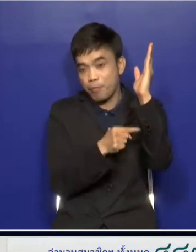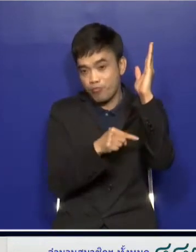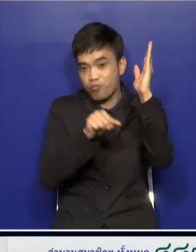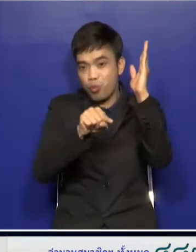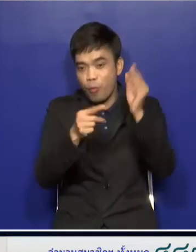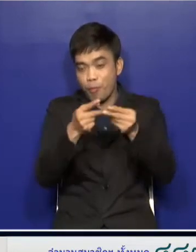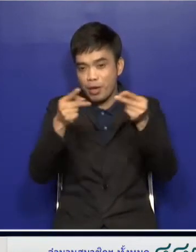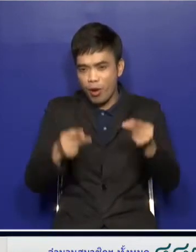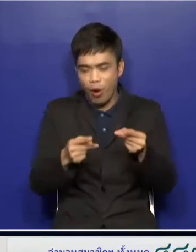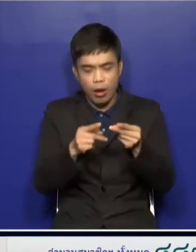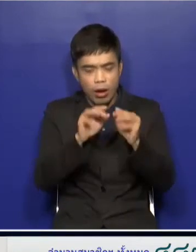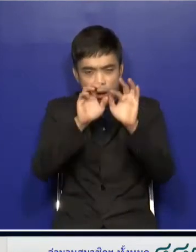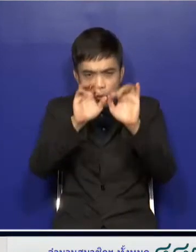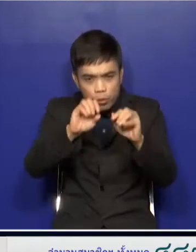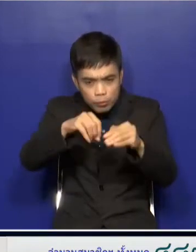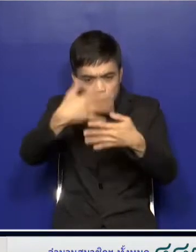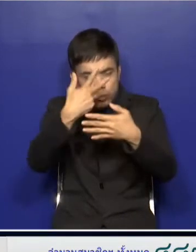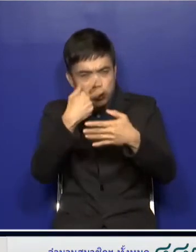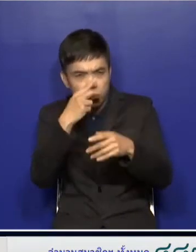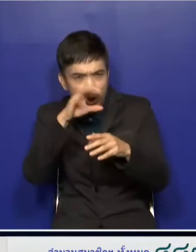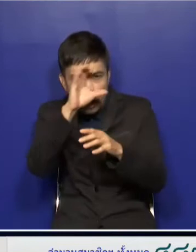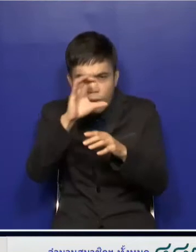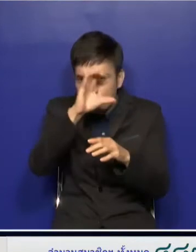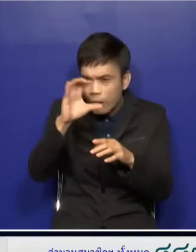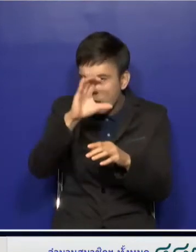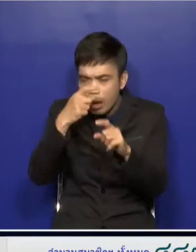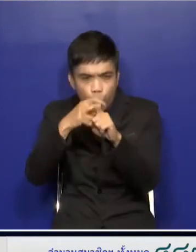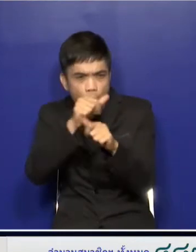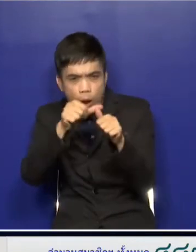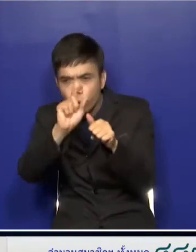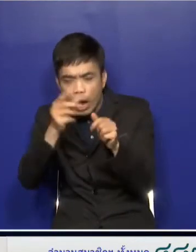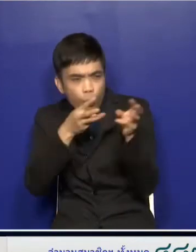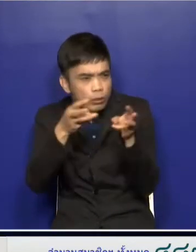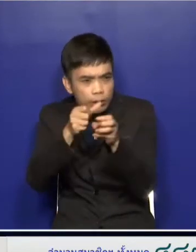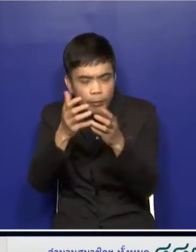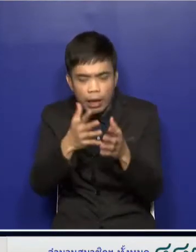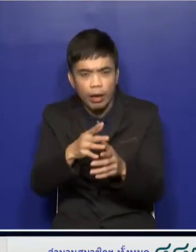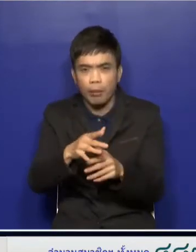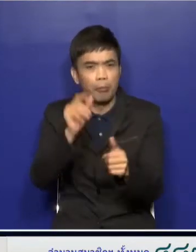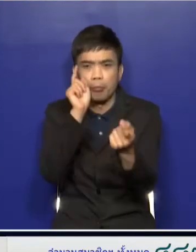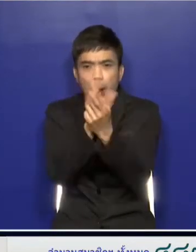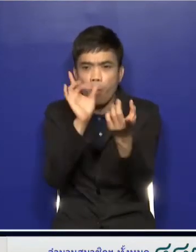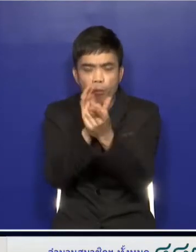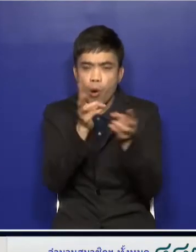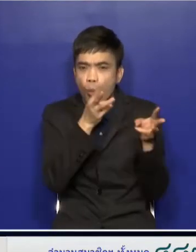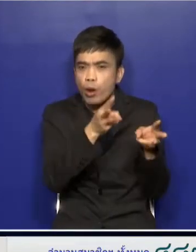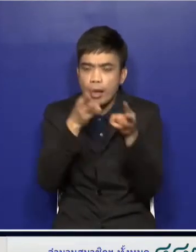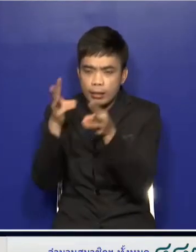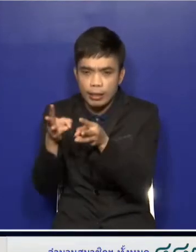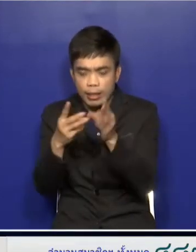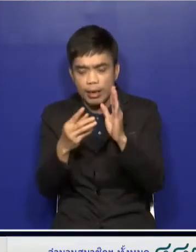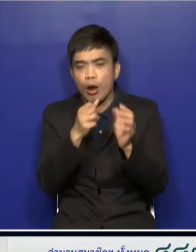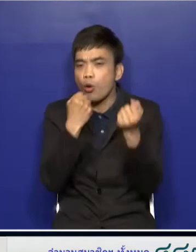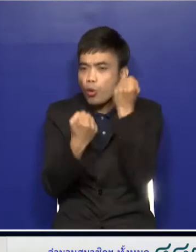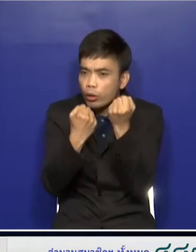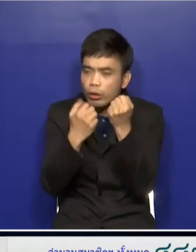เซิร์ชนานมากเลยนะหรือแม้กระทั่งว่าจากสนามบินไปท่าเรือไปยังไงเนี่ยผมเซิร์ชไม่เจอนะครับว่าในไปรถอะไรได้